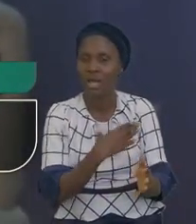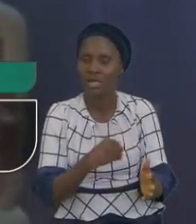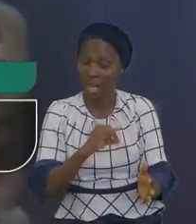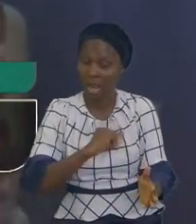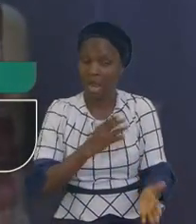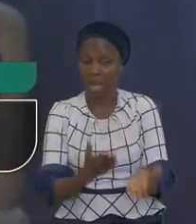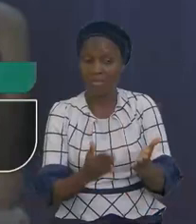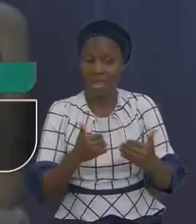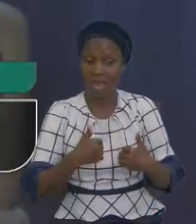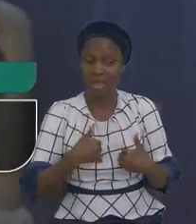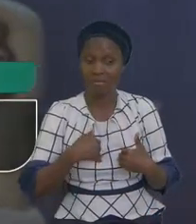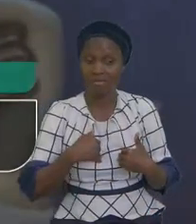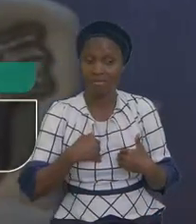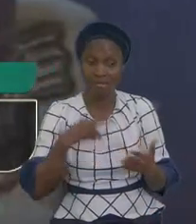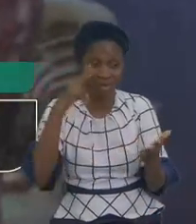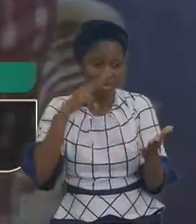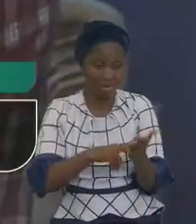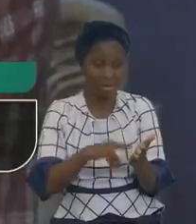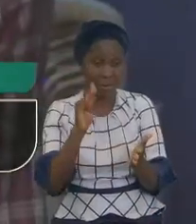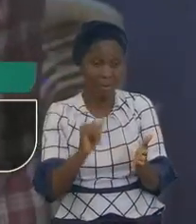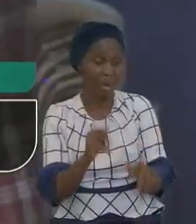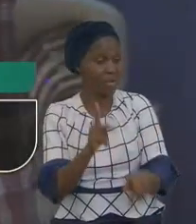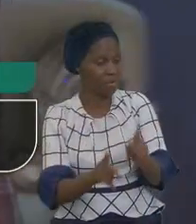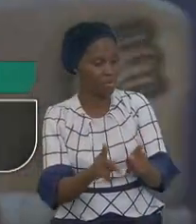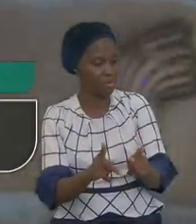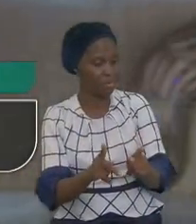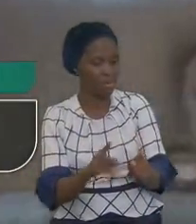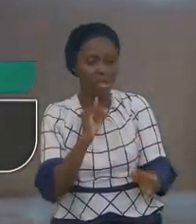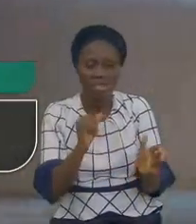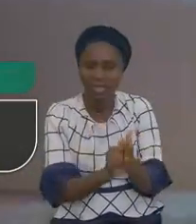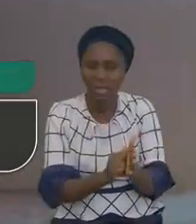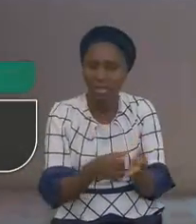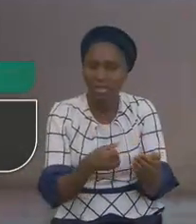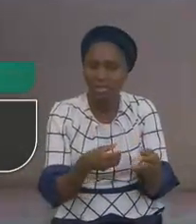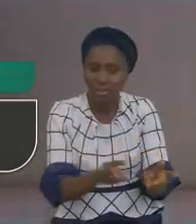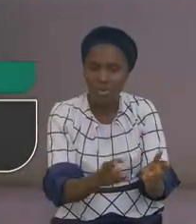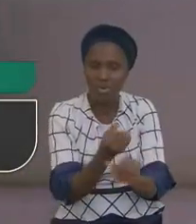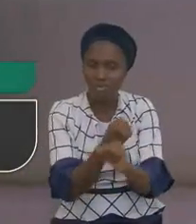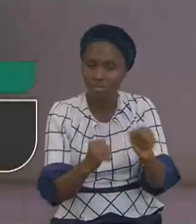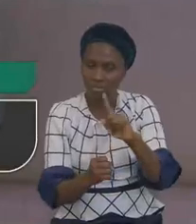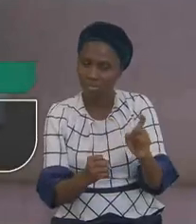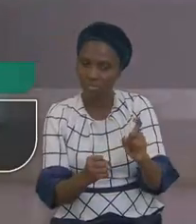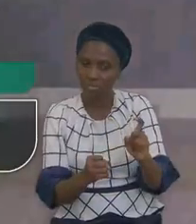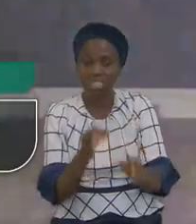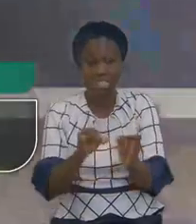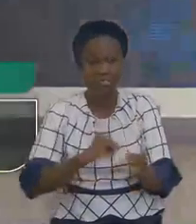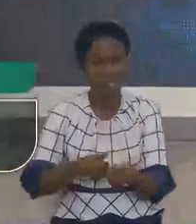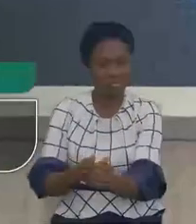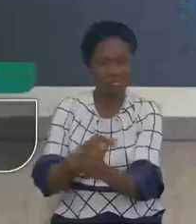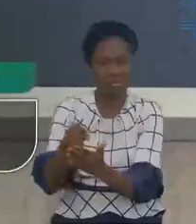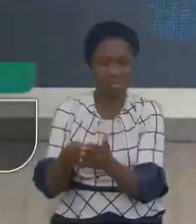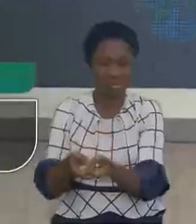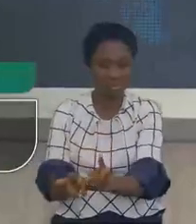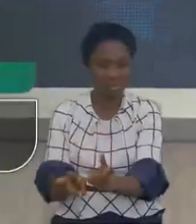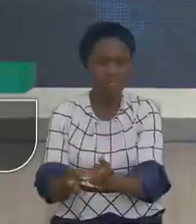est-ce que ça c'est la voie du salut? Si je suis ce chemin, cette voie, et j'ai le plaisir